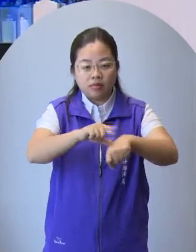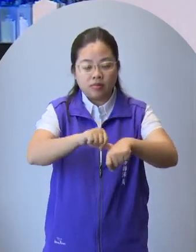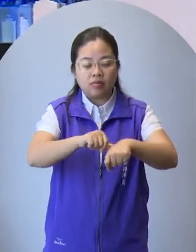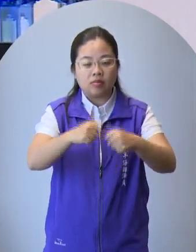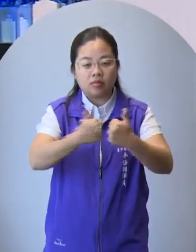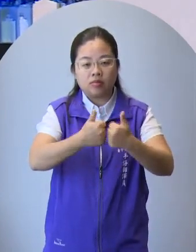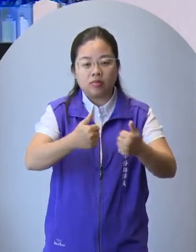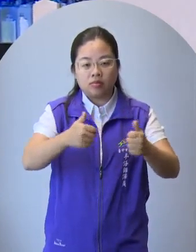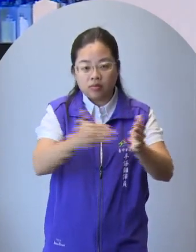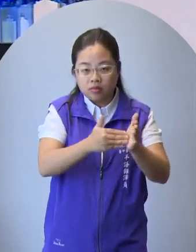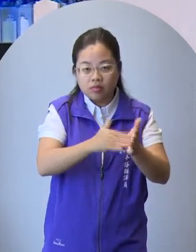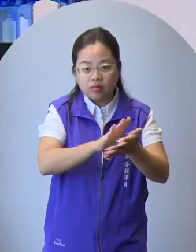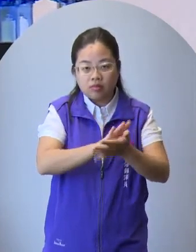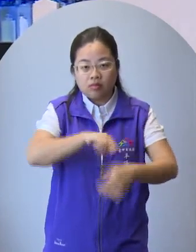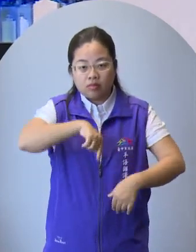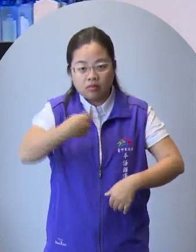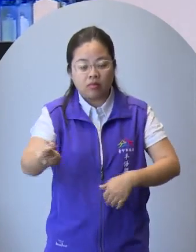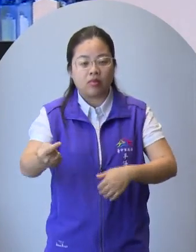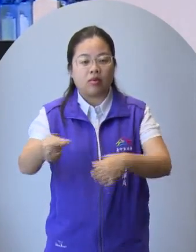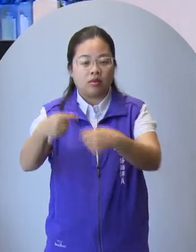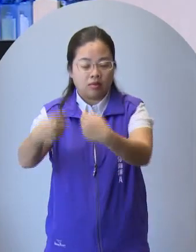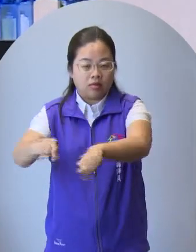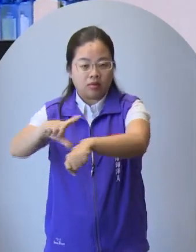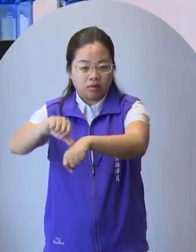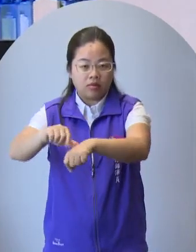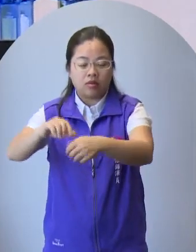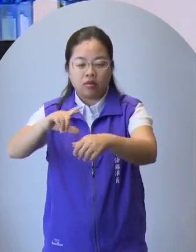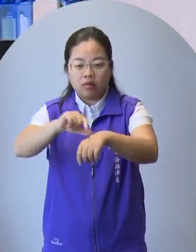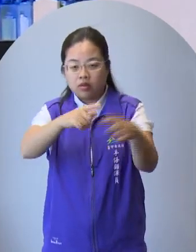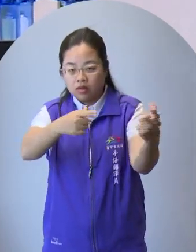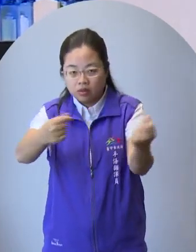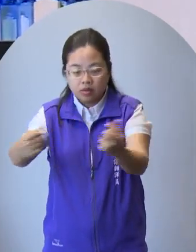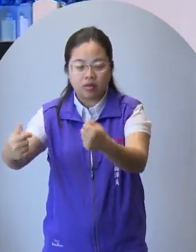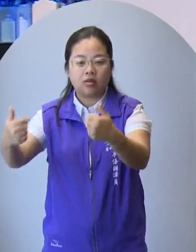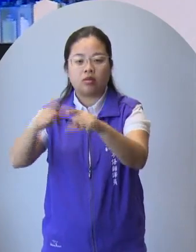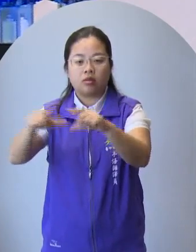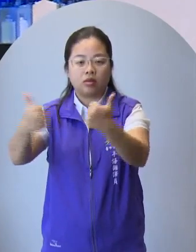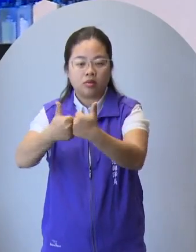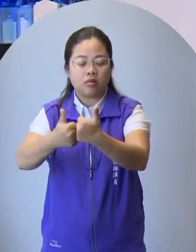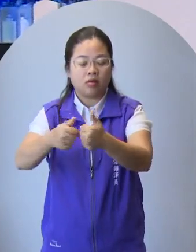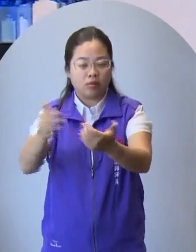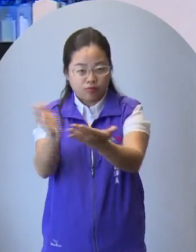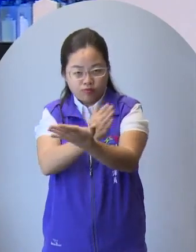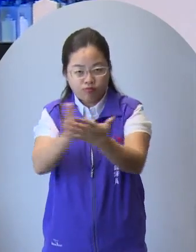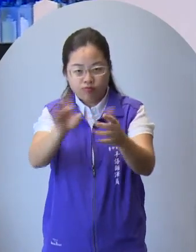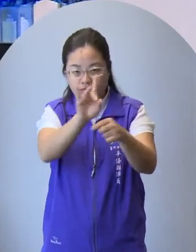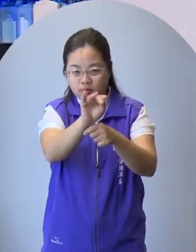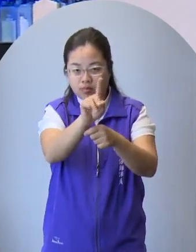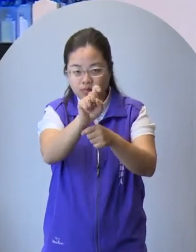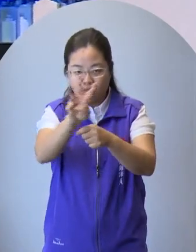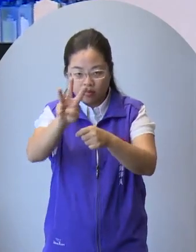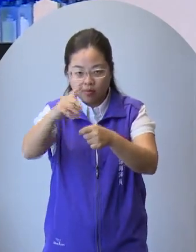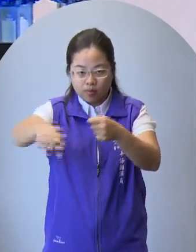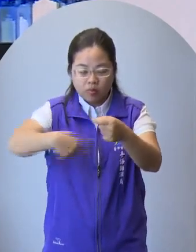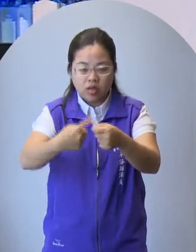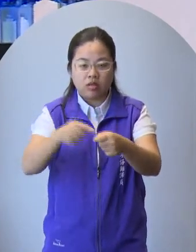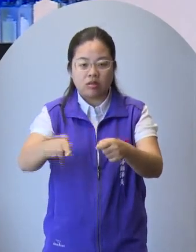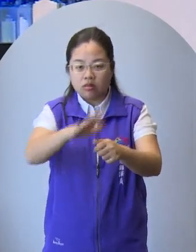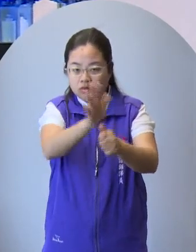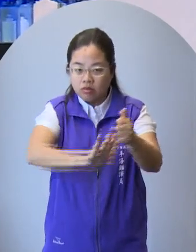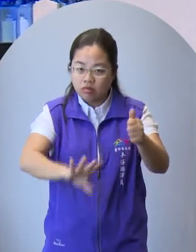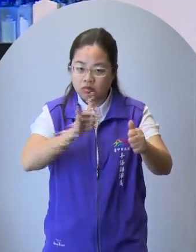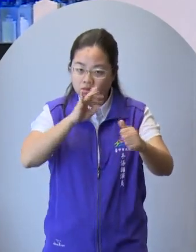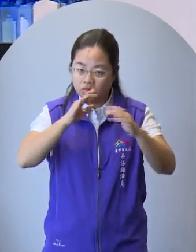会啊，就会审查我们台中是113年的总预算，那所以这关系到本市的发展